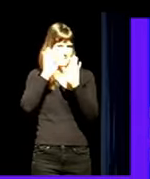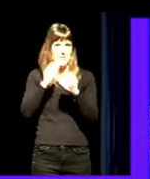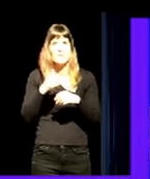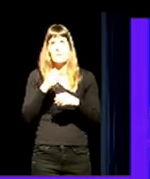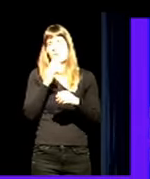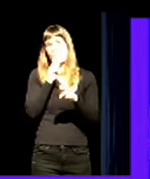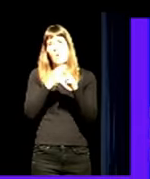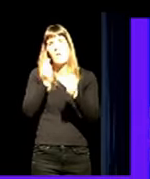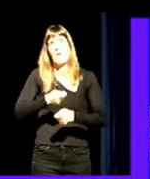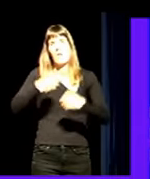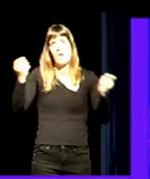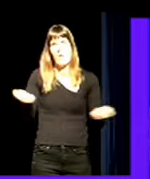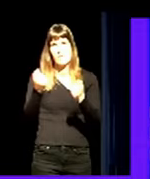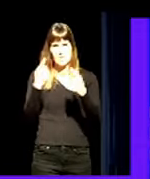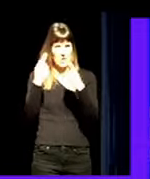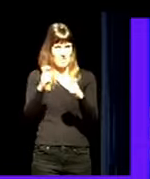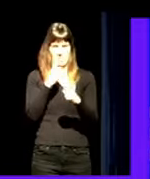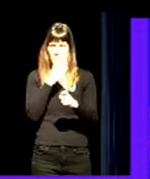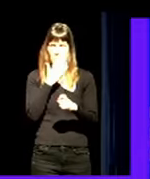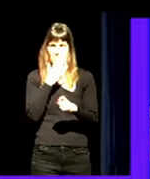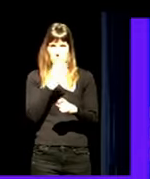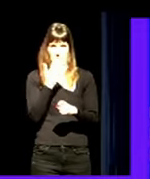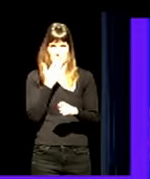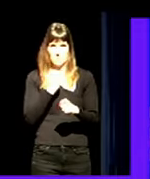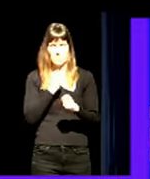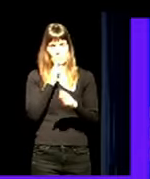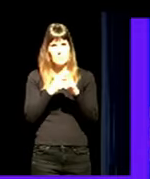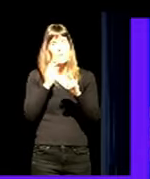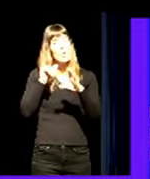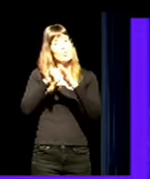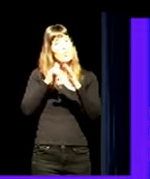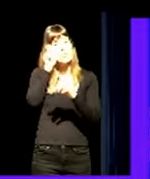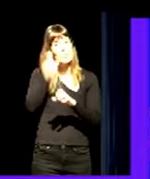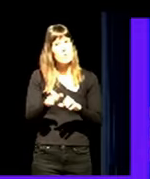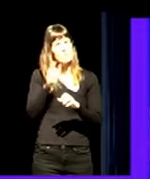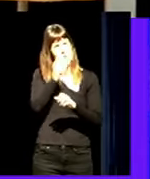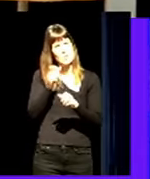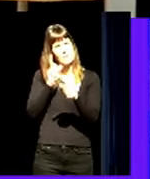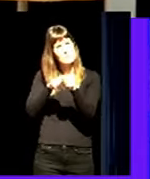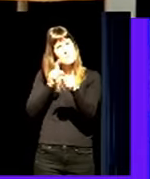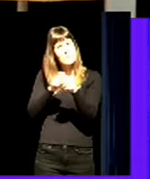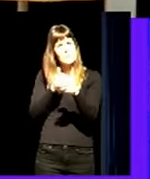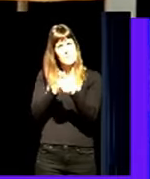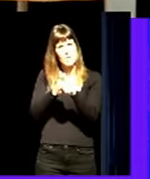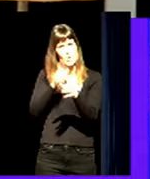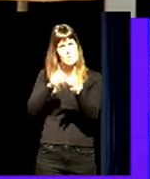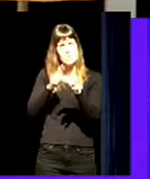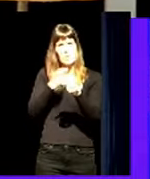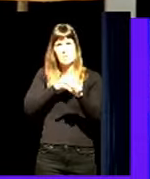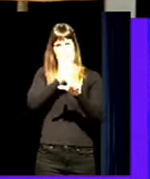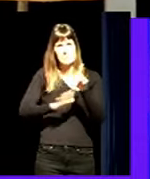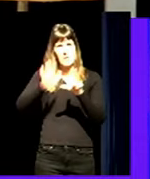ikitzeko jo, ezke hau, ez da beste hau, ez ditut ipiniko izenak. Baina badago youtuber bat oso jarraitua dena, da, nik uste dut, ez datu mailan